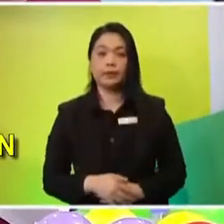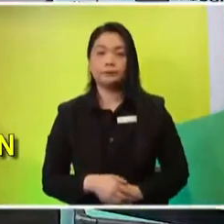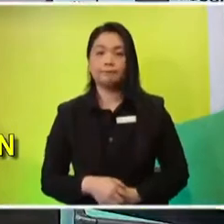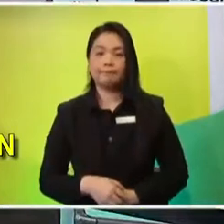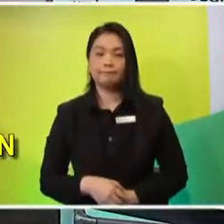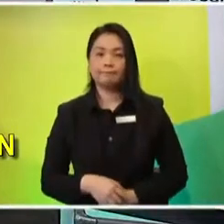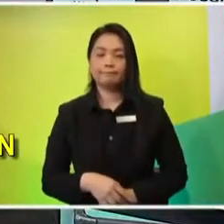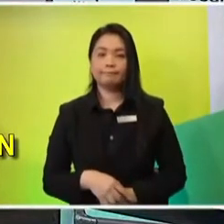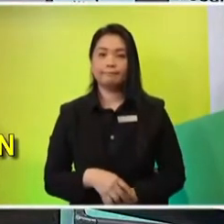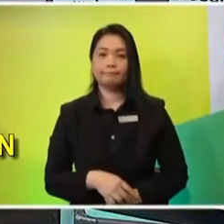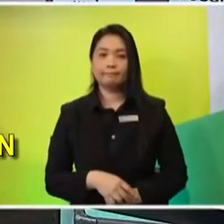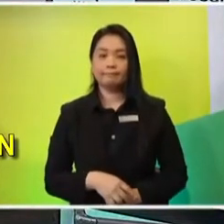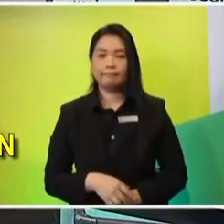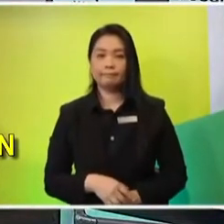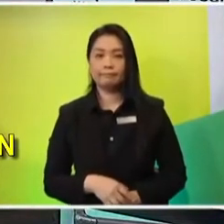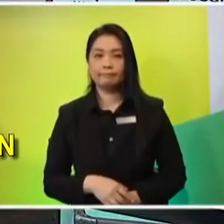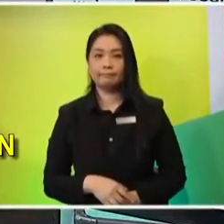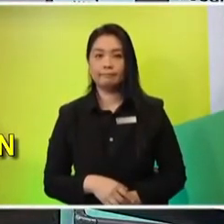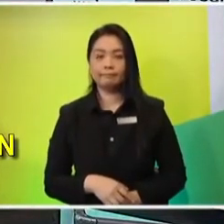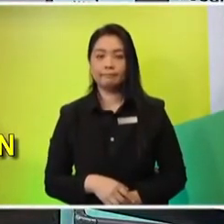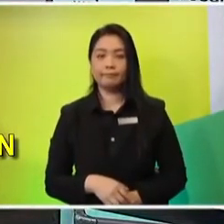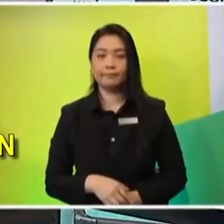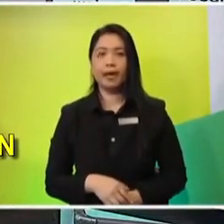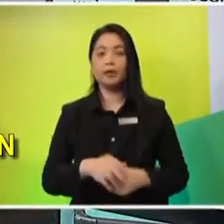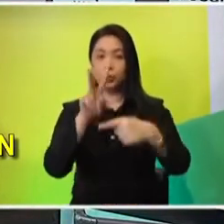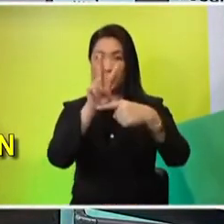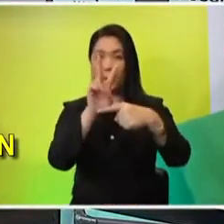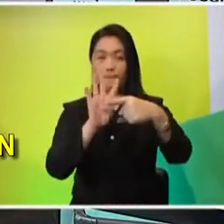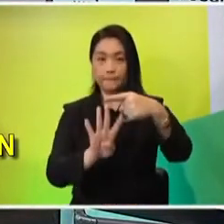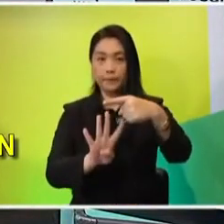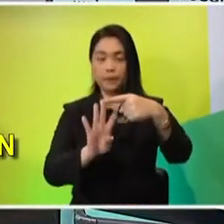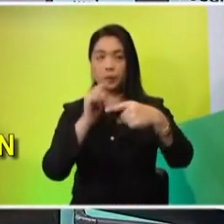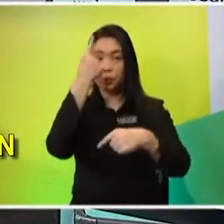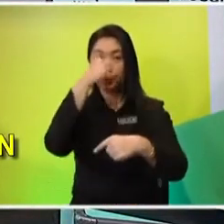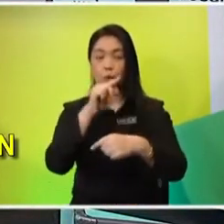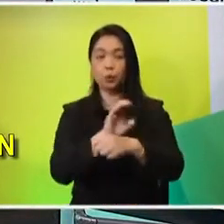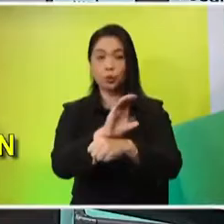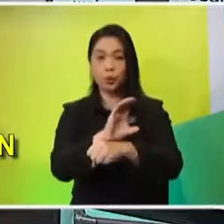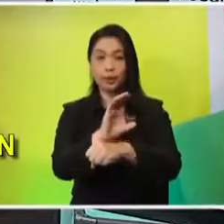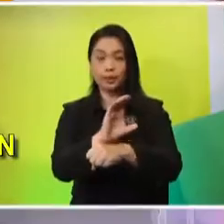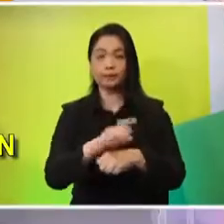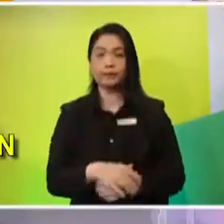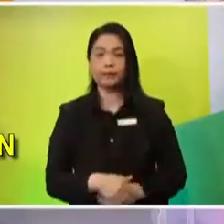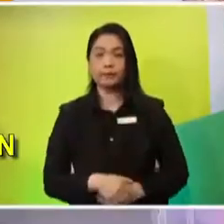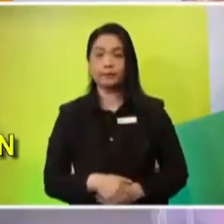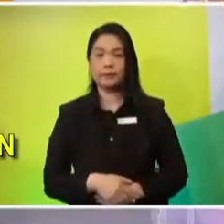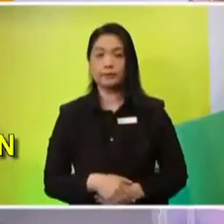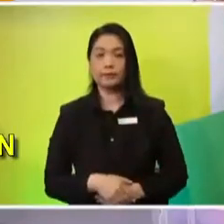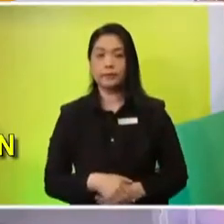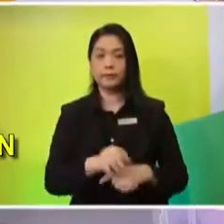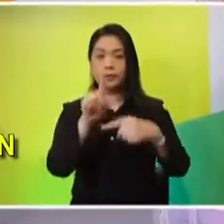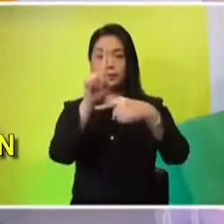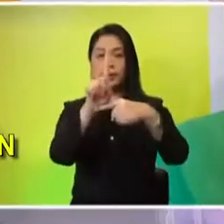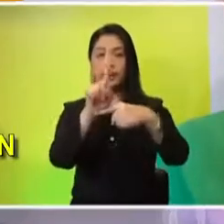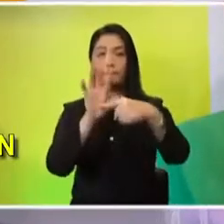2/4. Ya, 2/4 untuk perisa coklat. Kemudian cikgu kata 1/4